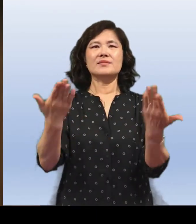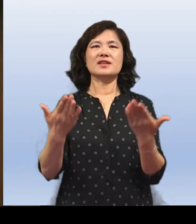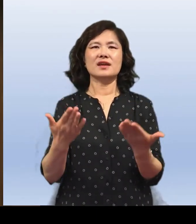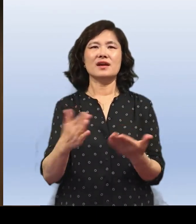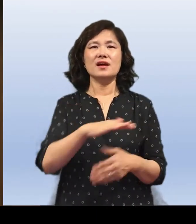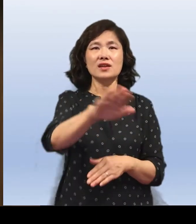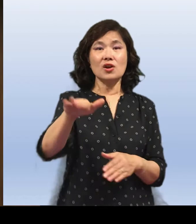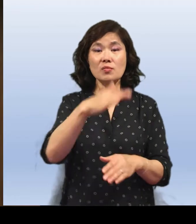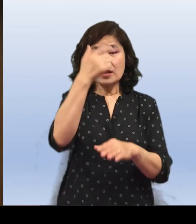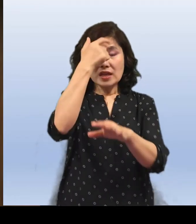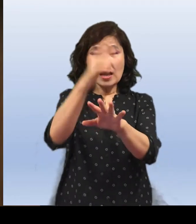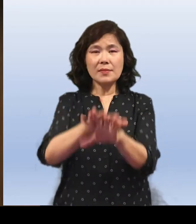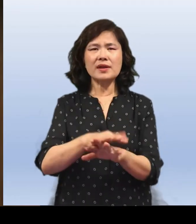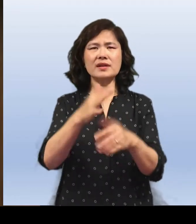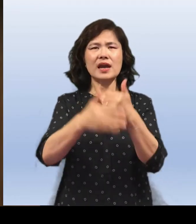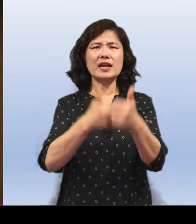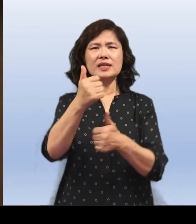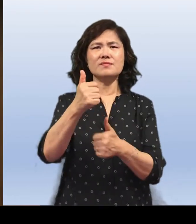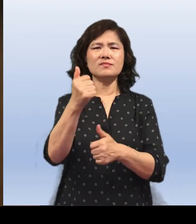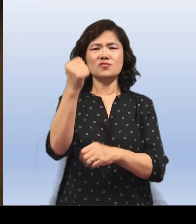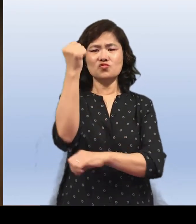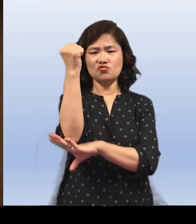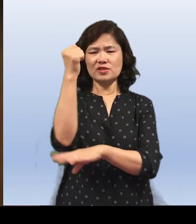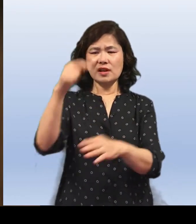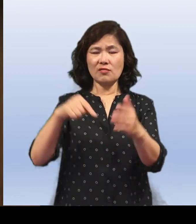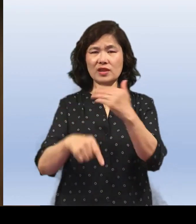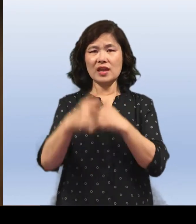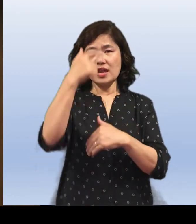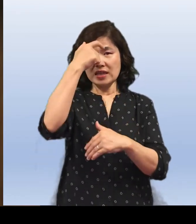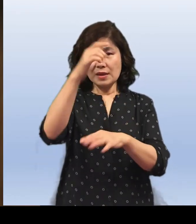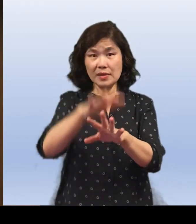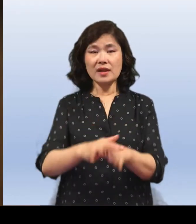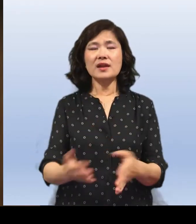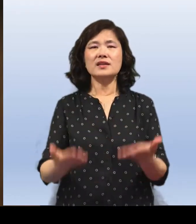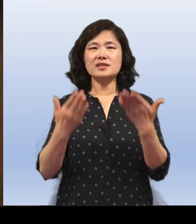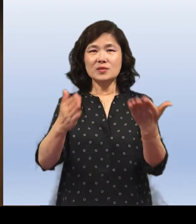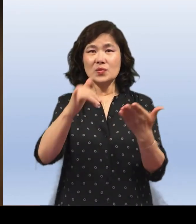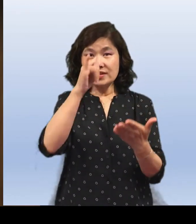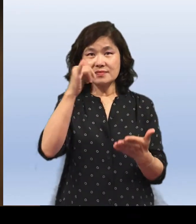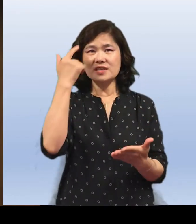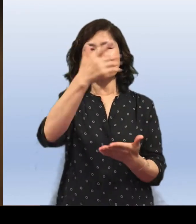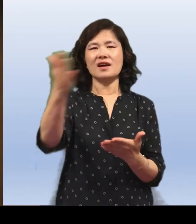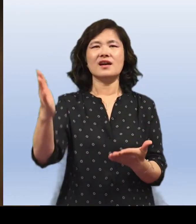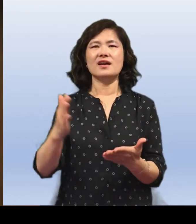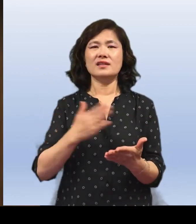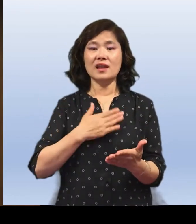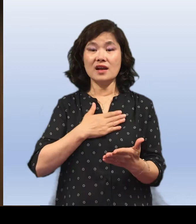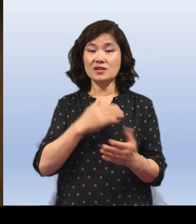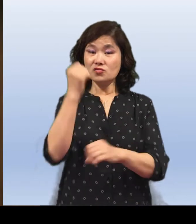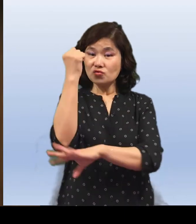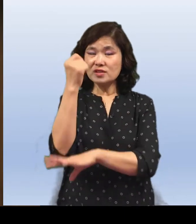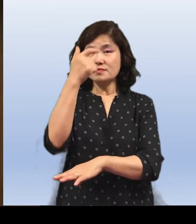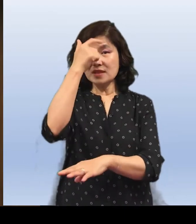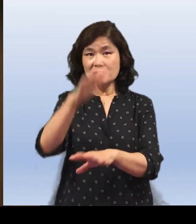여러분, 여러분의 예배는 하나님의 중심 가운데 예배를 드리고 계십니까? 아니면 내가 중심이 된 예배를 드리고